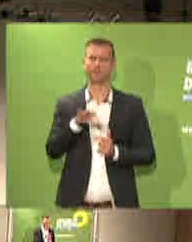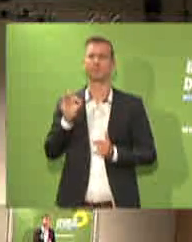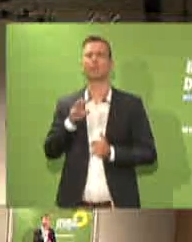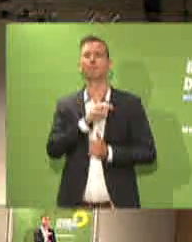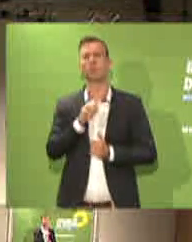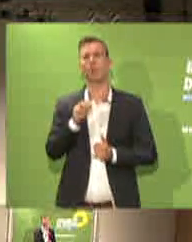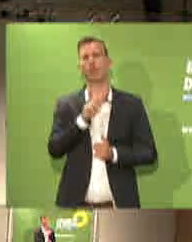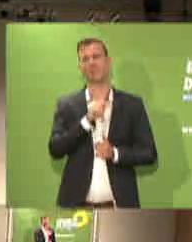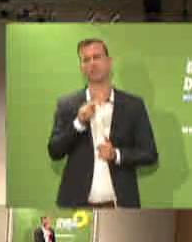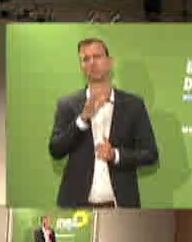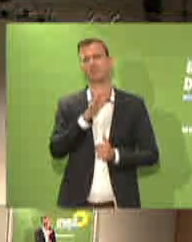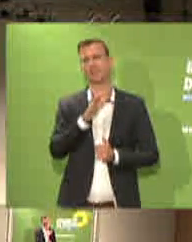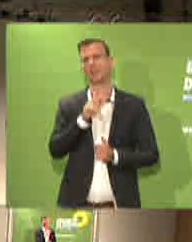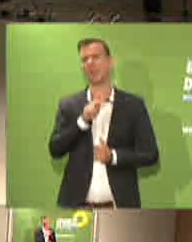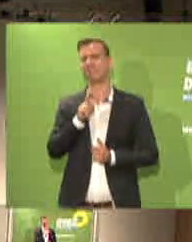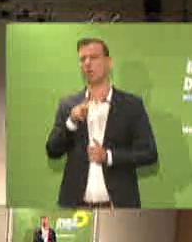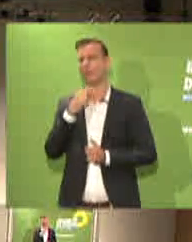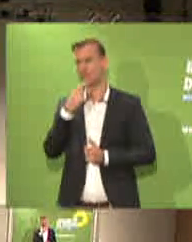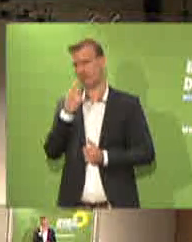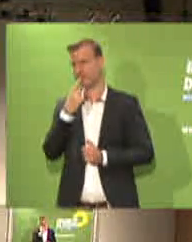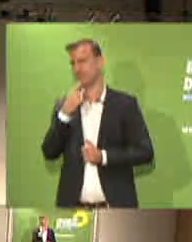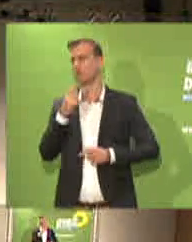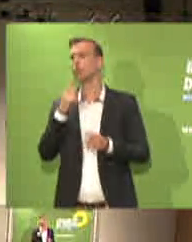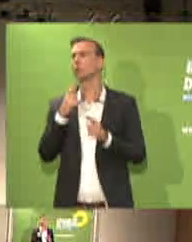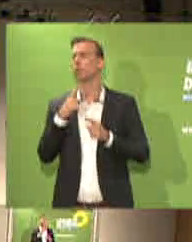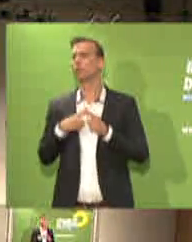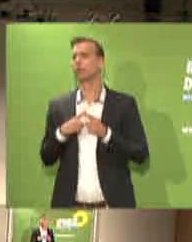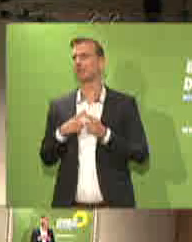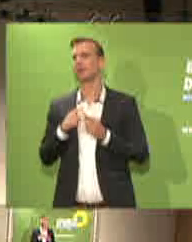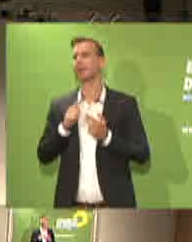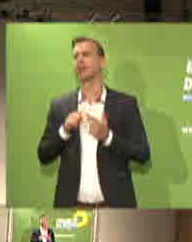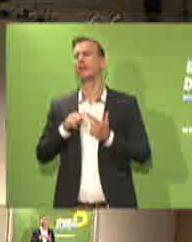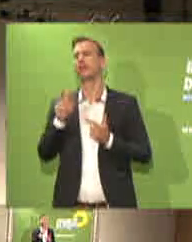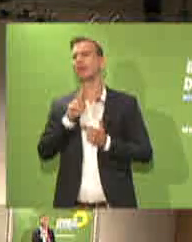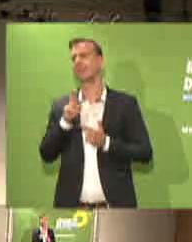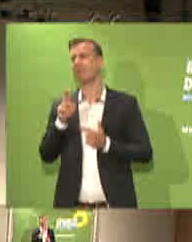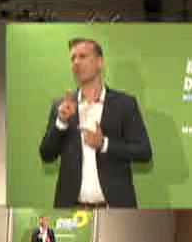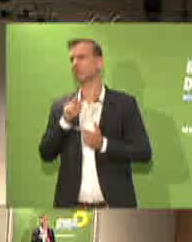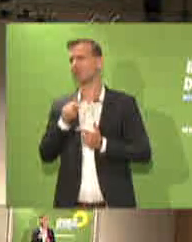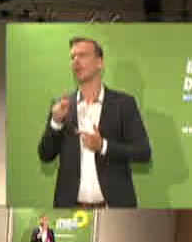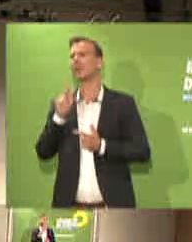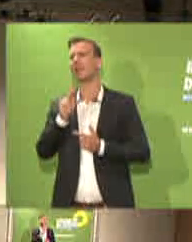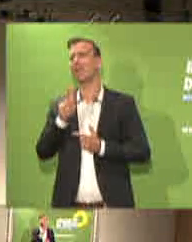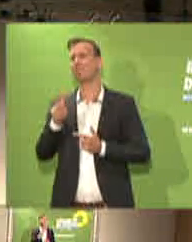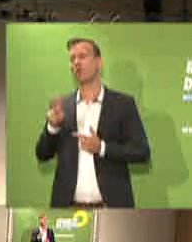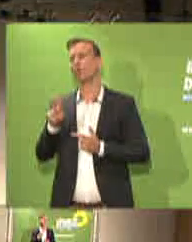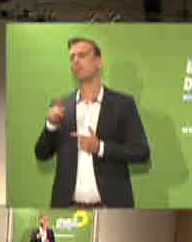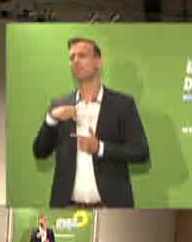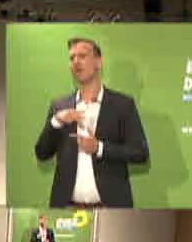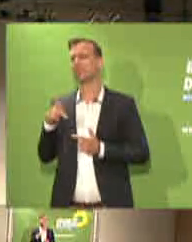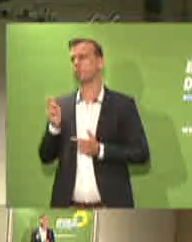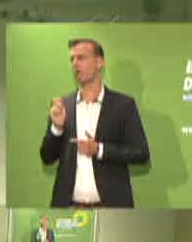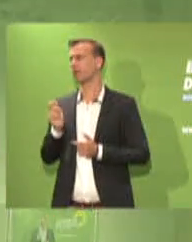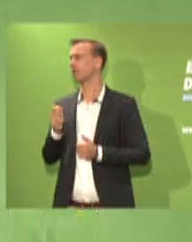Manuela Grochowiak-Schmiedien, KV Lippe, und Richard Janus, KV Paderborn. Jetzt hast